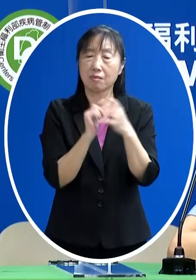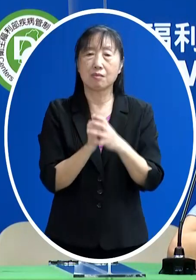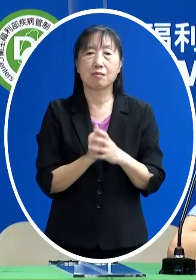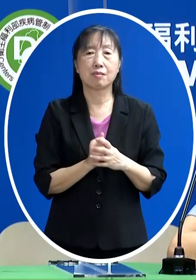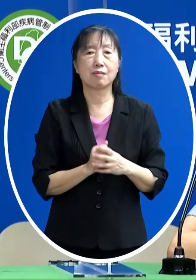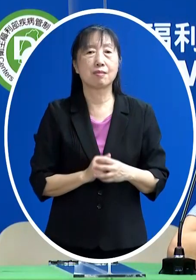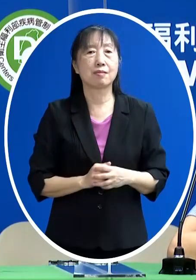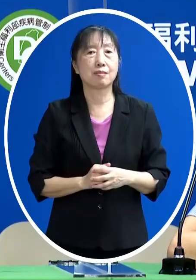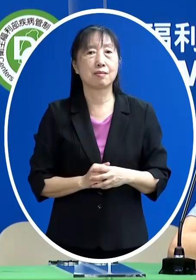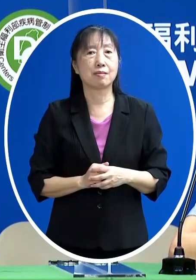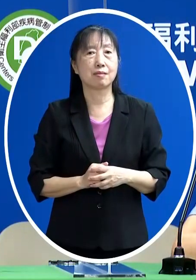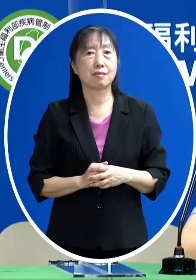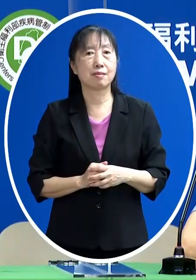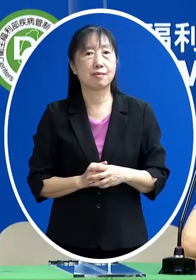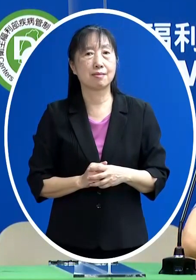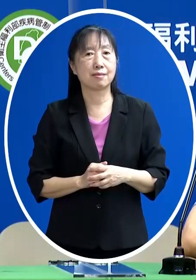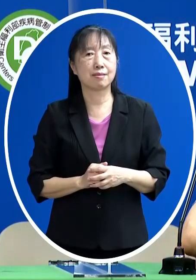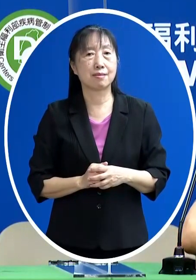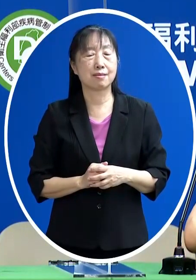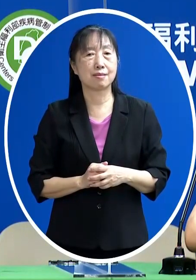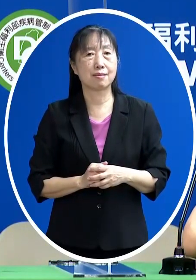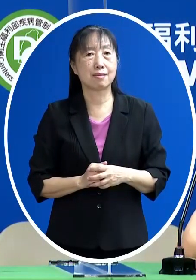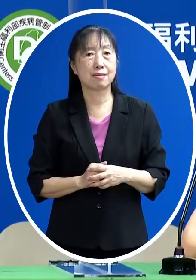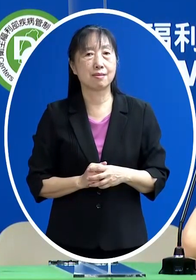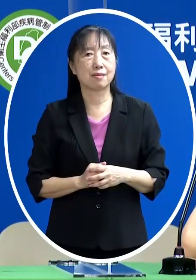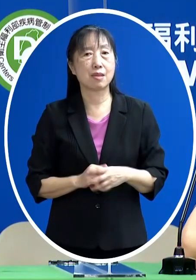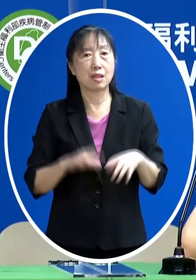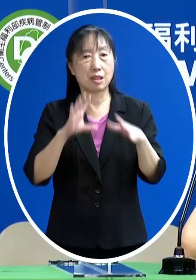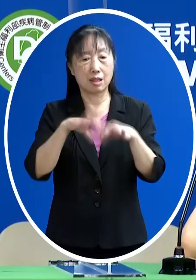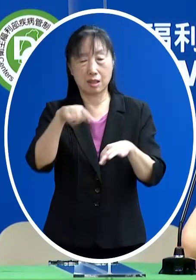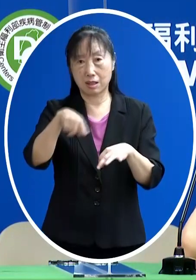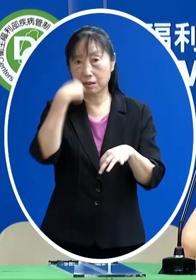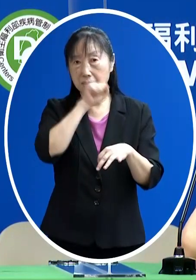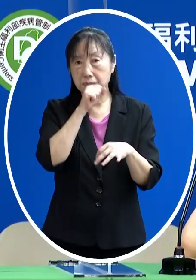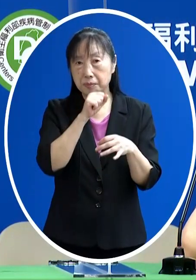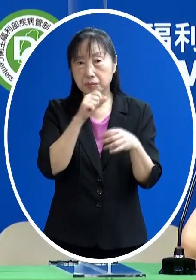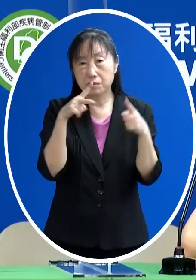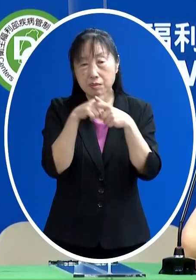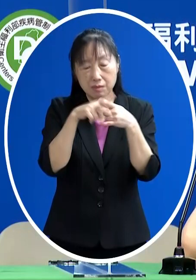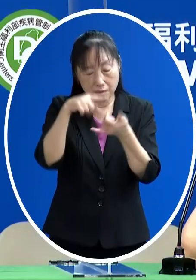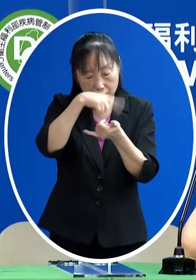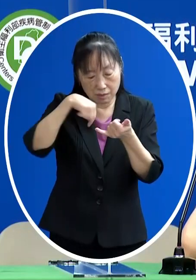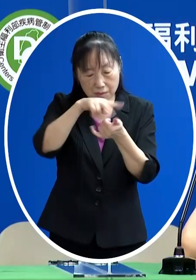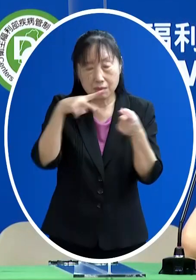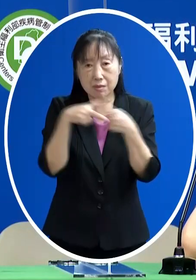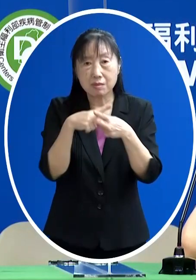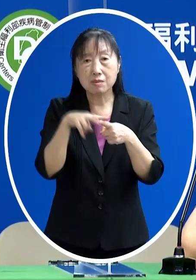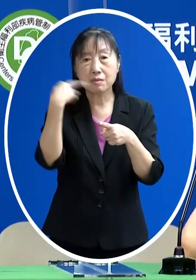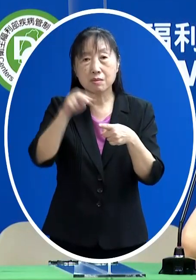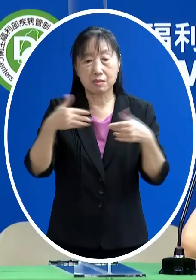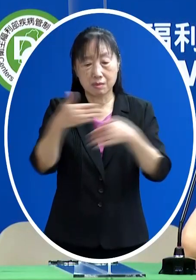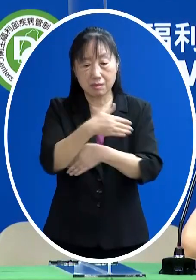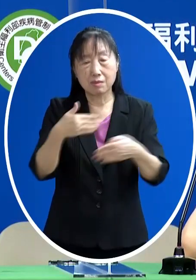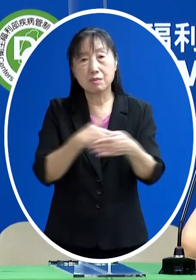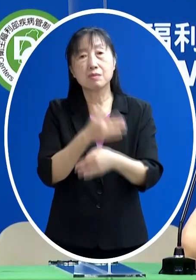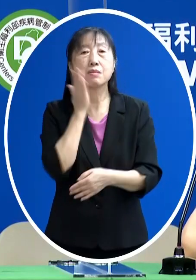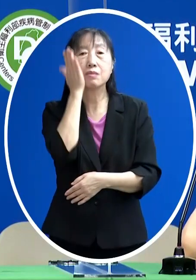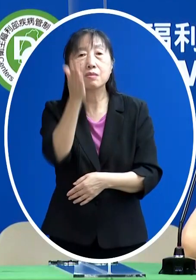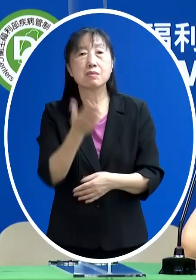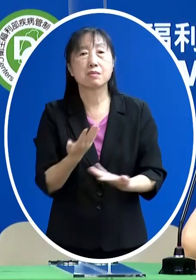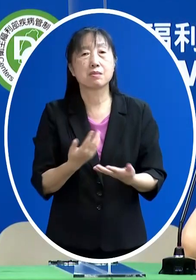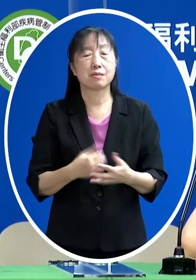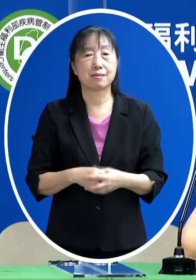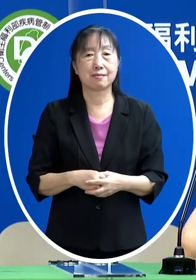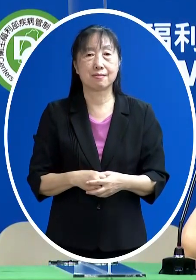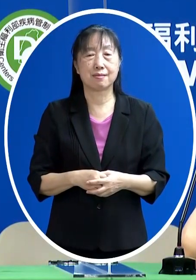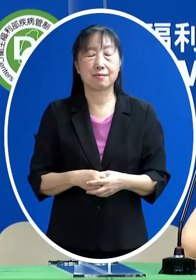是，因为其实我们台湾不大，哈，而且这个交通的连通，哈，也很方便，所